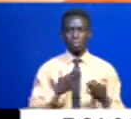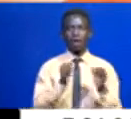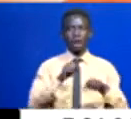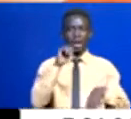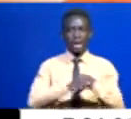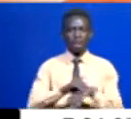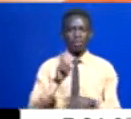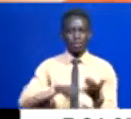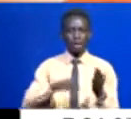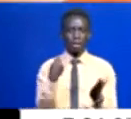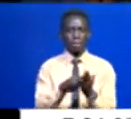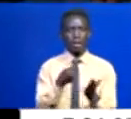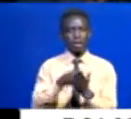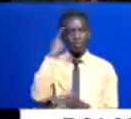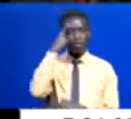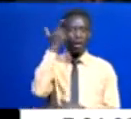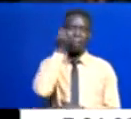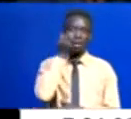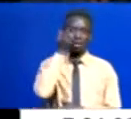ya kustaafu.